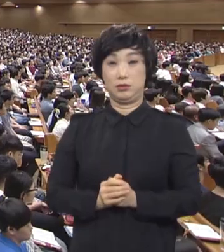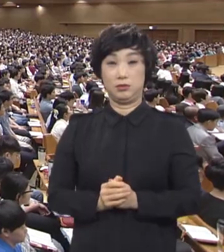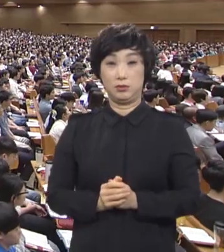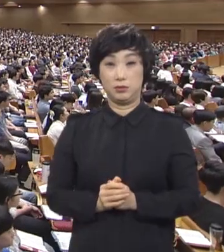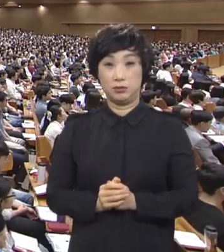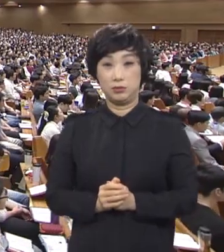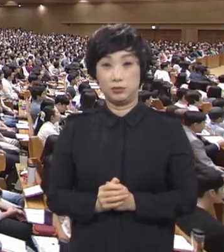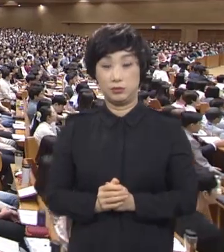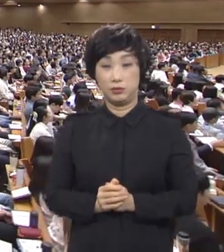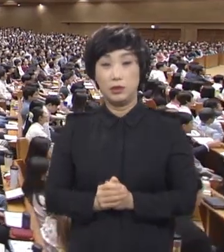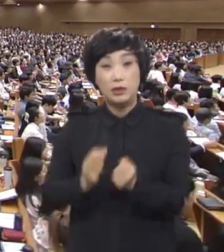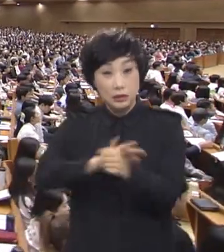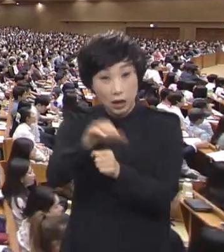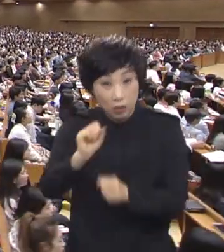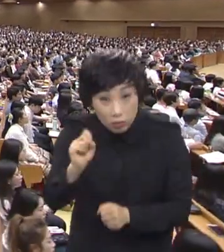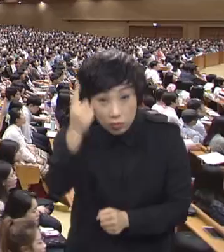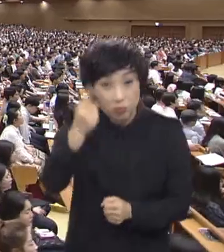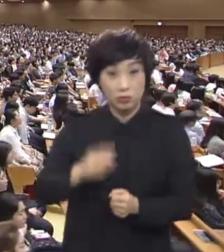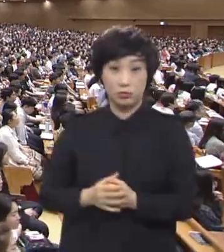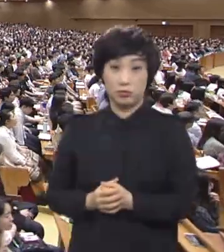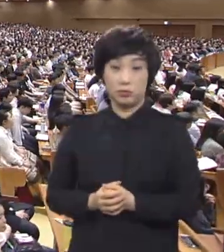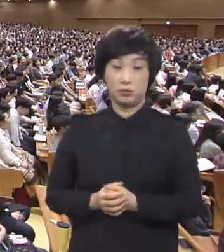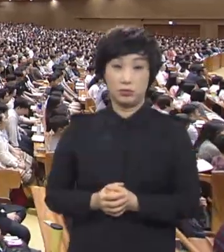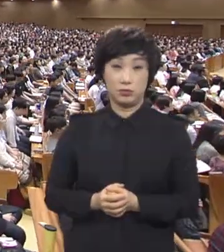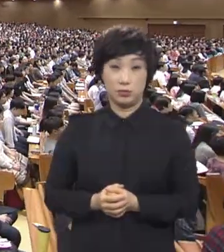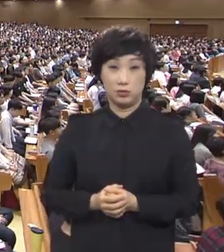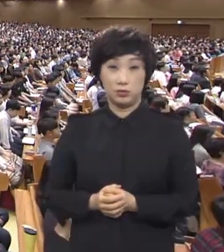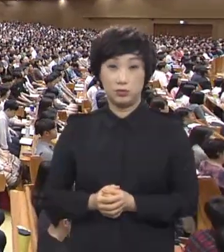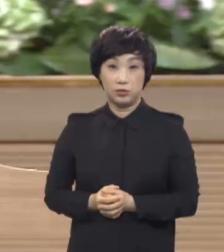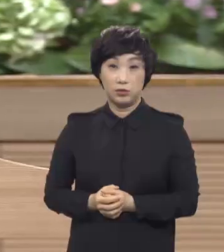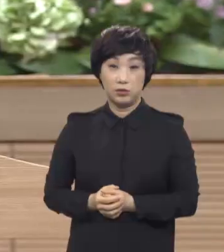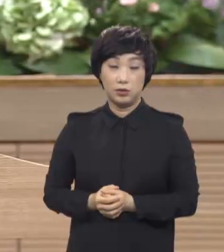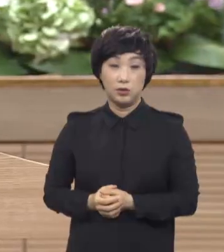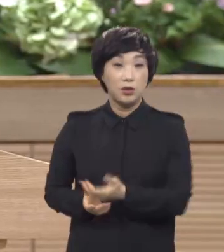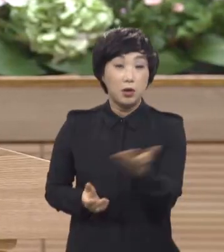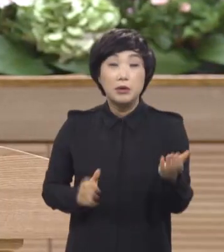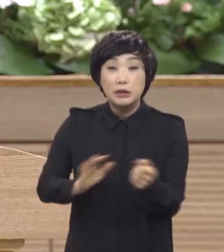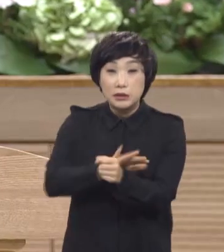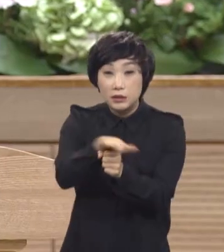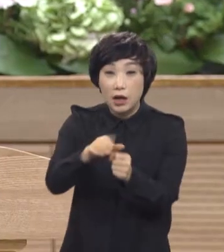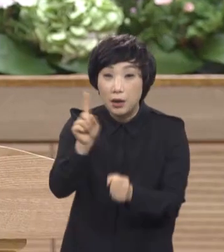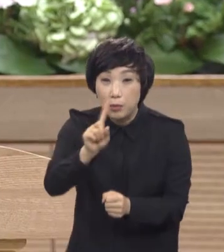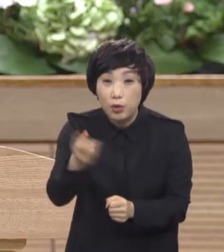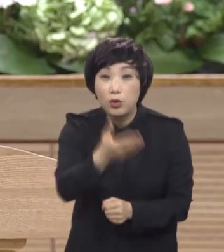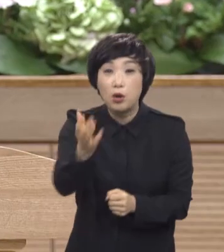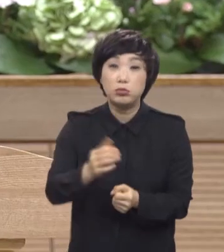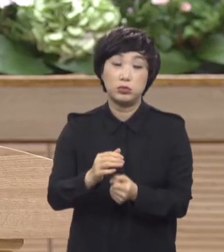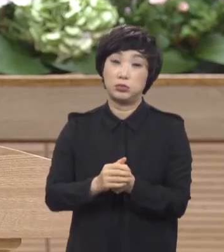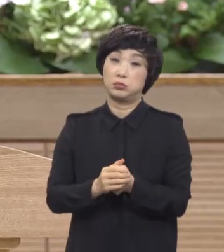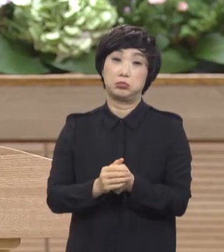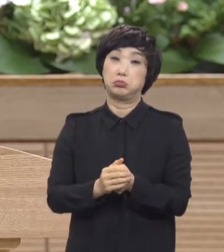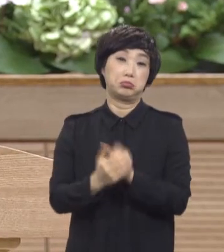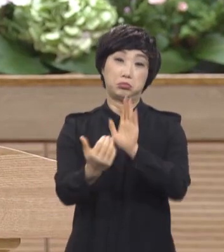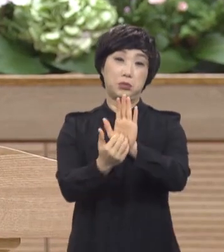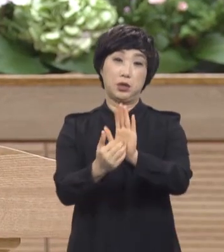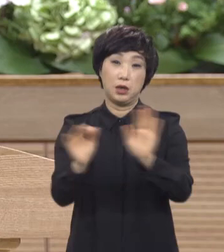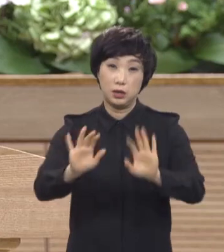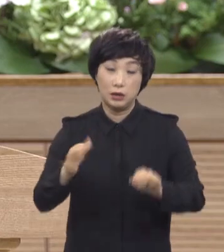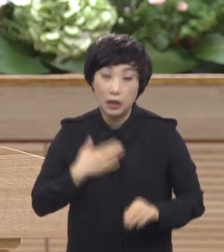사랑해서 그러니까 사랑은 제안을 받지 말아야 되며